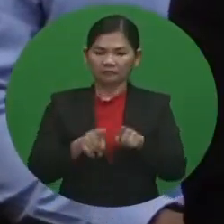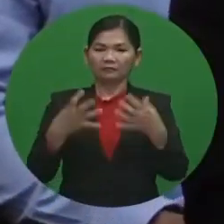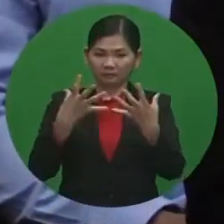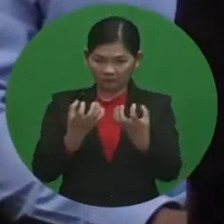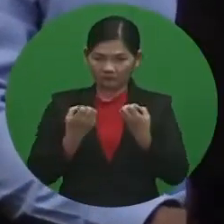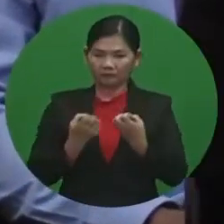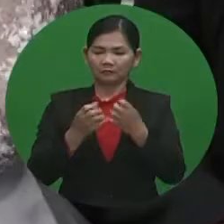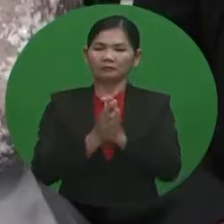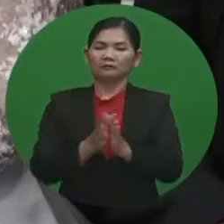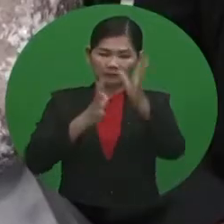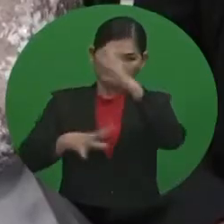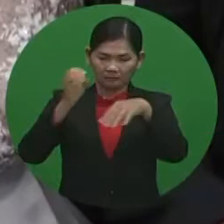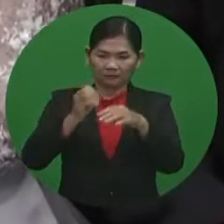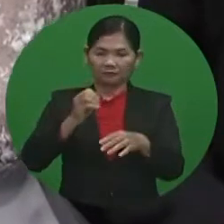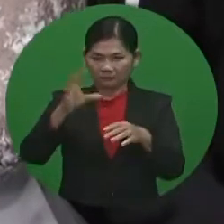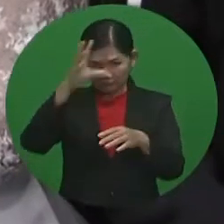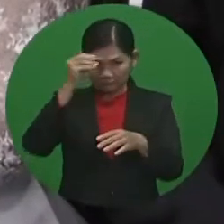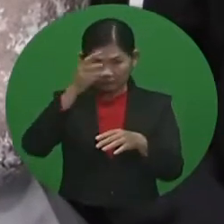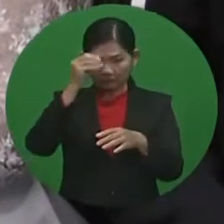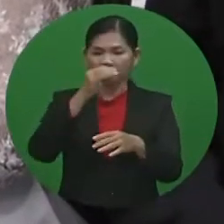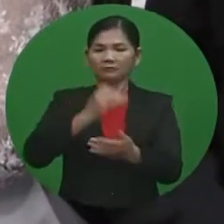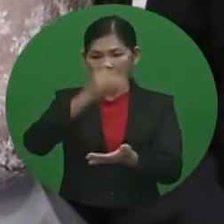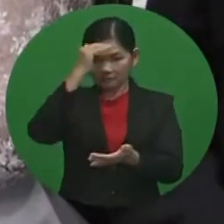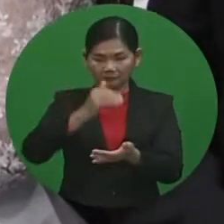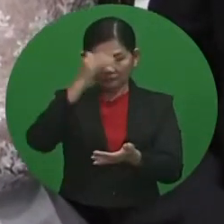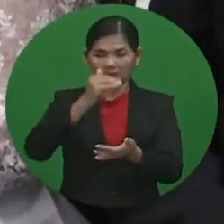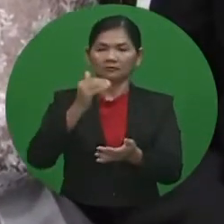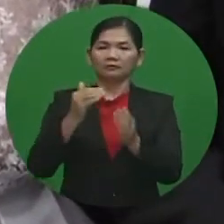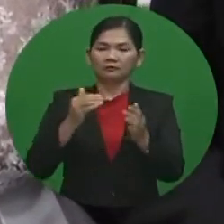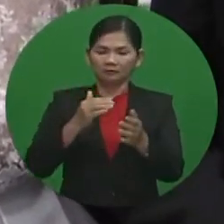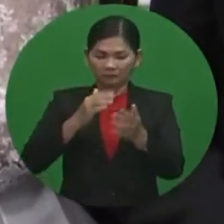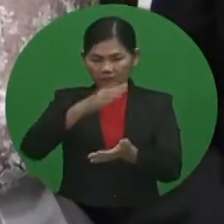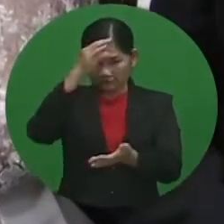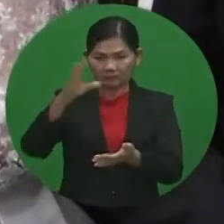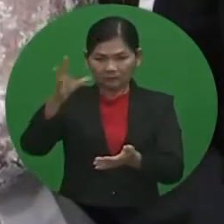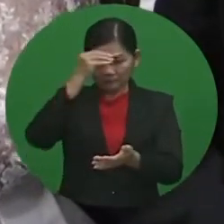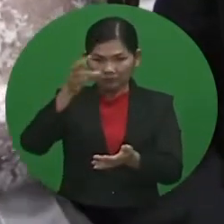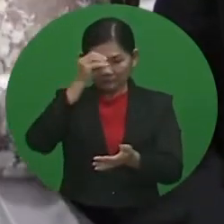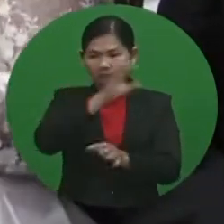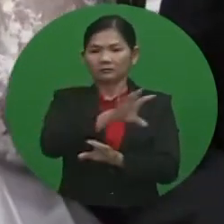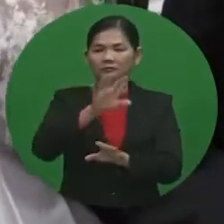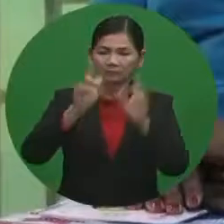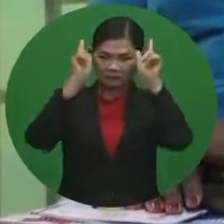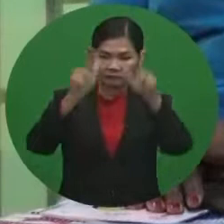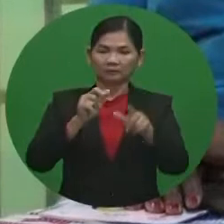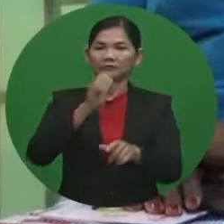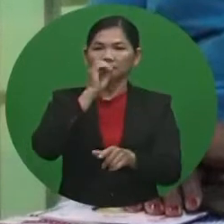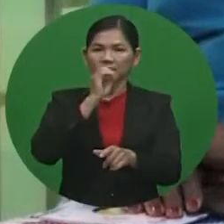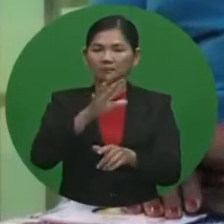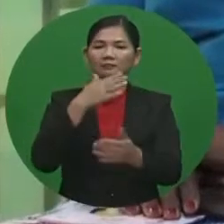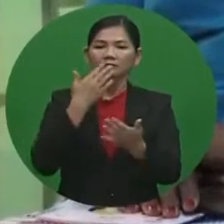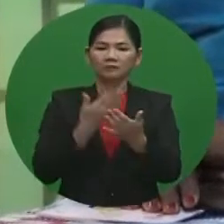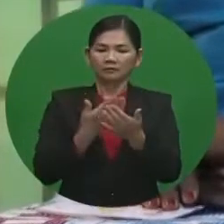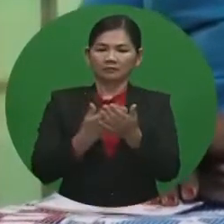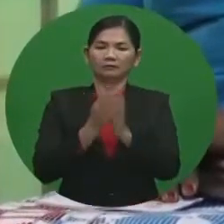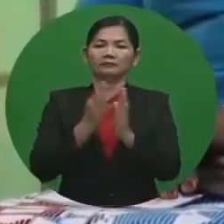ការចាំបាច់នៃការសិក្សារៀនសូត្ររបស់សិស្សានុសិស្សនៅគ្រប់កម្រិតសិក្សាទូទាំងខេត្តឯកឧត្តមក៏បានថ្លែងកោតសរសើរចំ